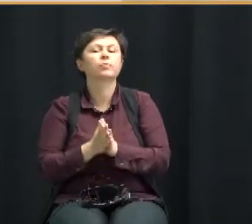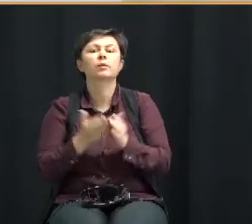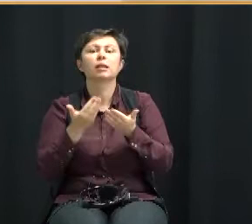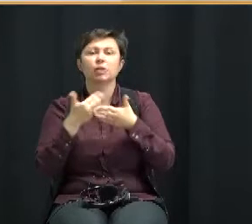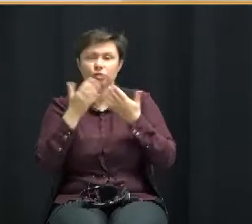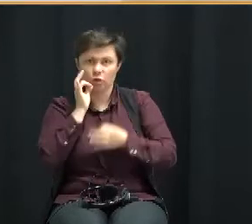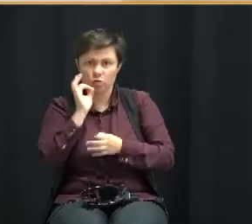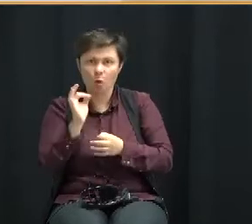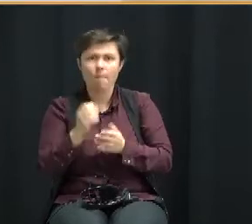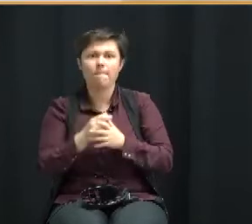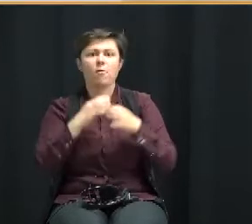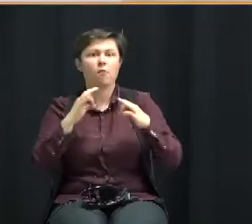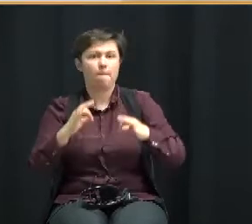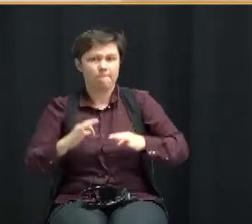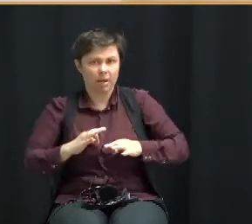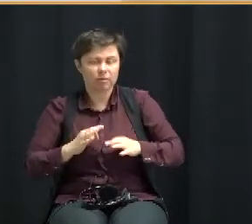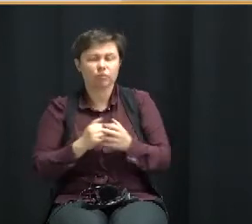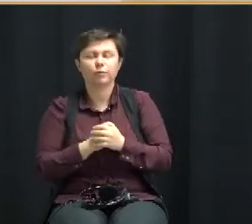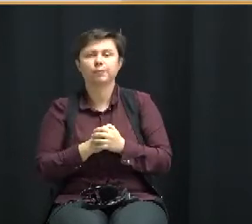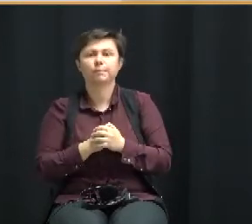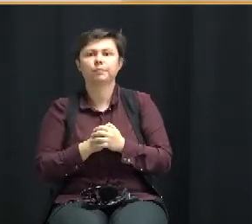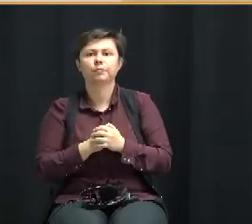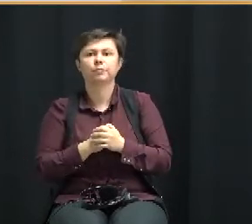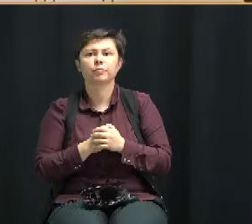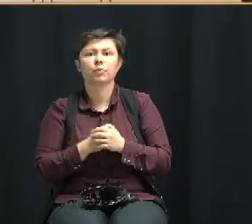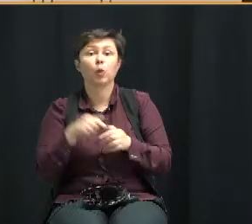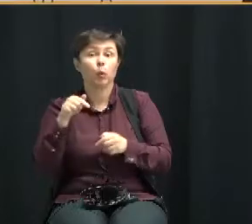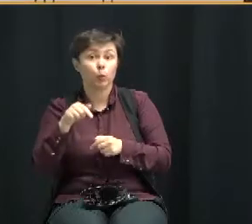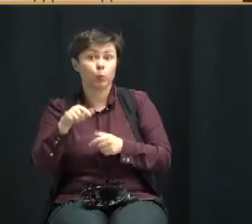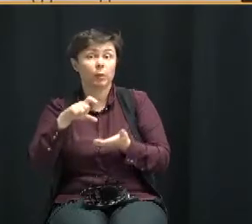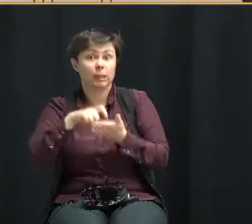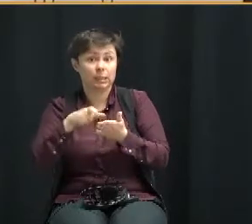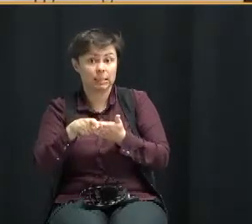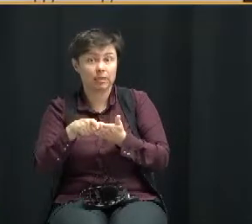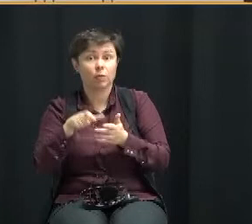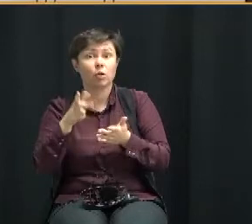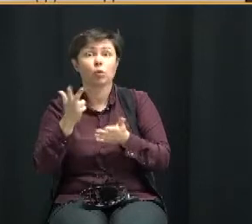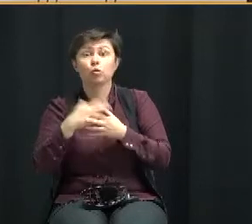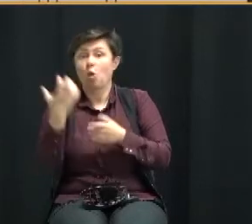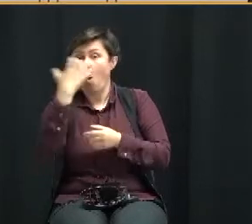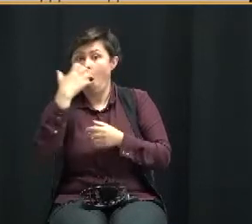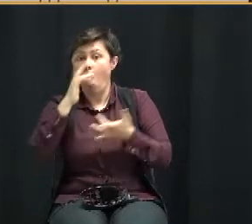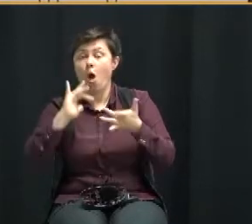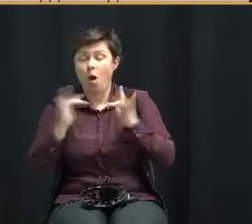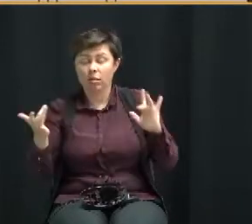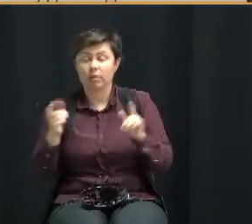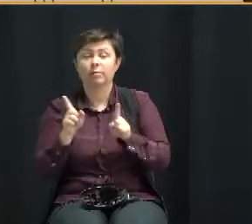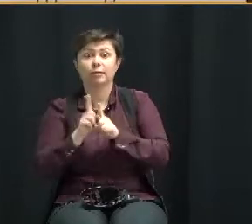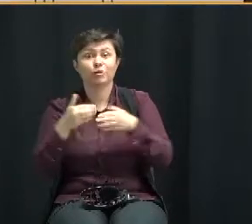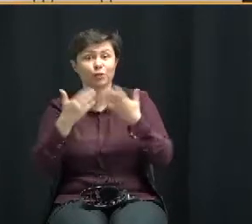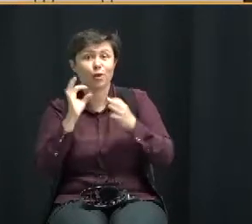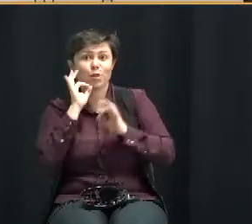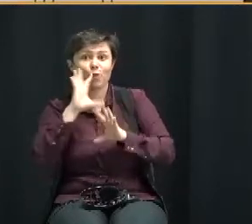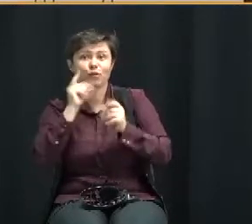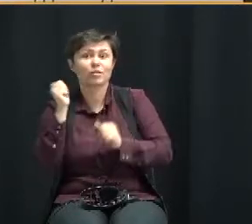Dzień dobry Państwu. Hello everyone. Tutaj na sali, tym, którzy oglądają nas online. No i dzień dobry